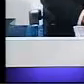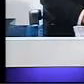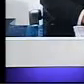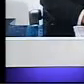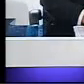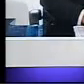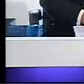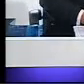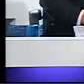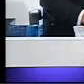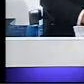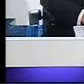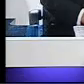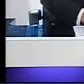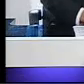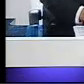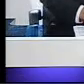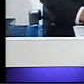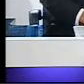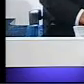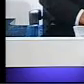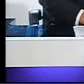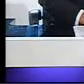และทั้งหมดคือข่าวภาคค่ำประจำวันนี้นะครับขอบพระคุณส